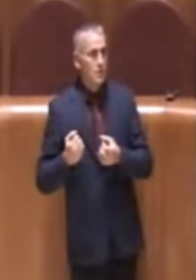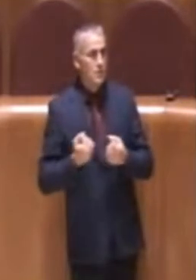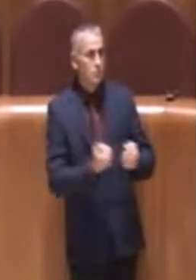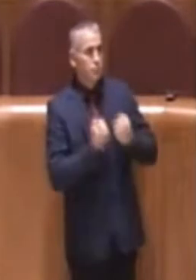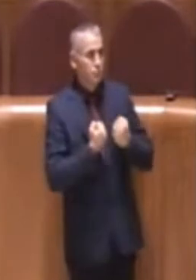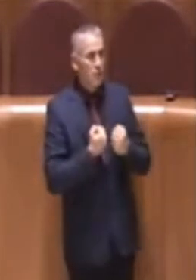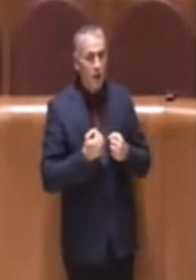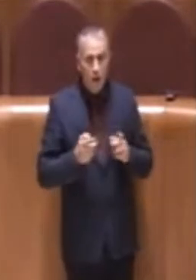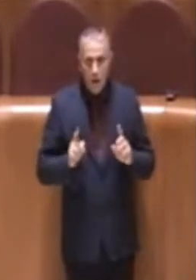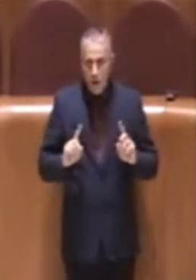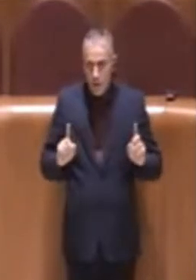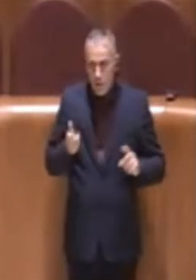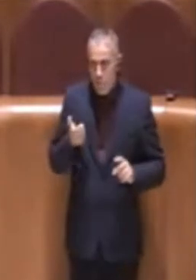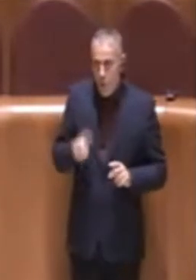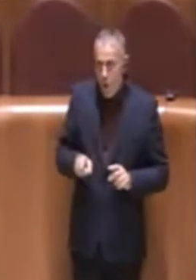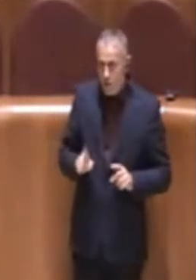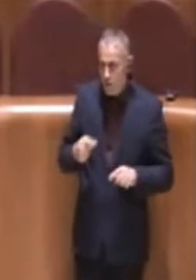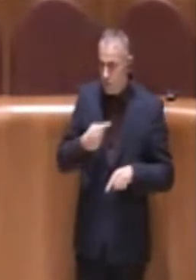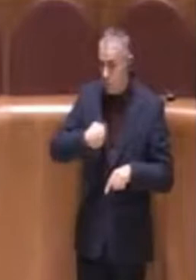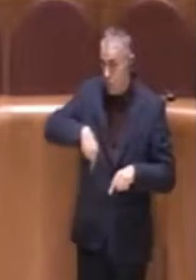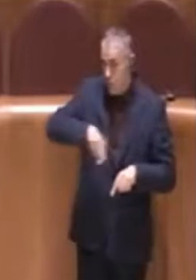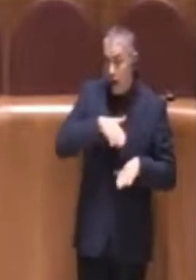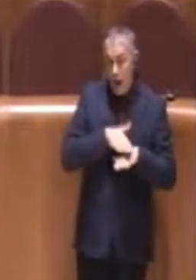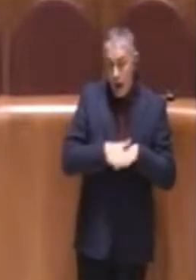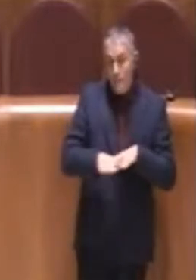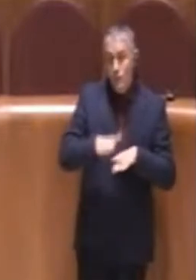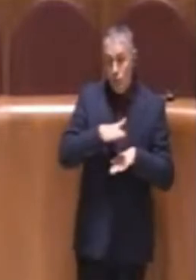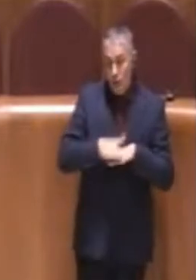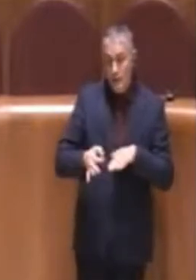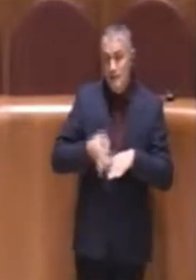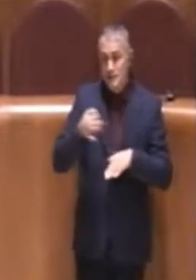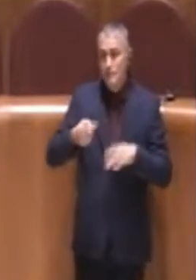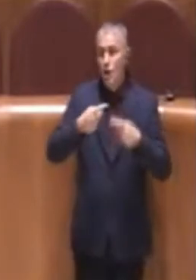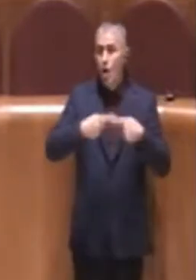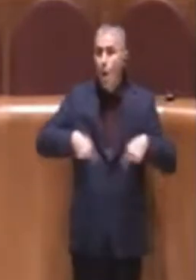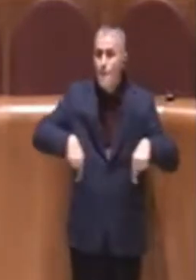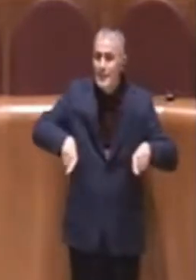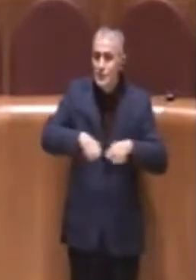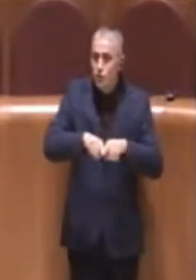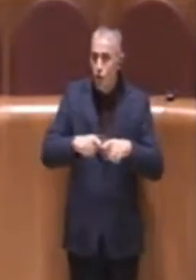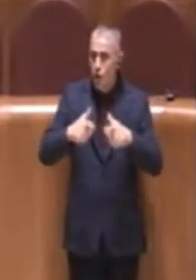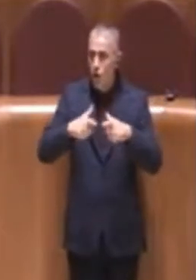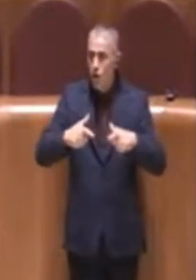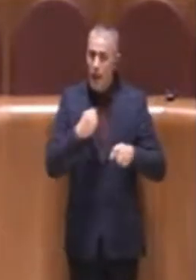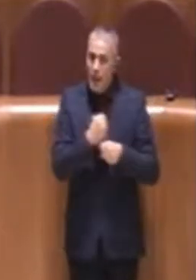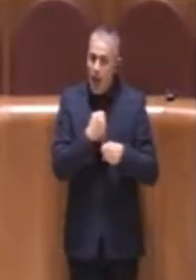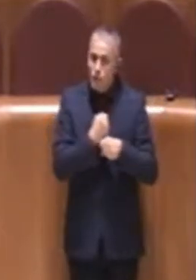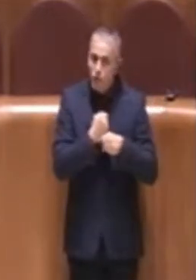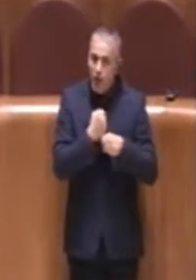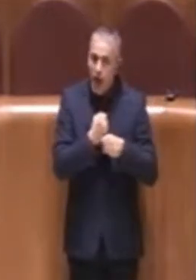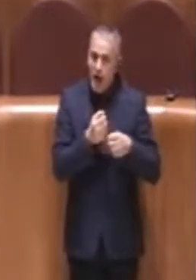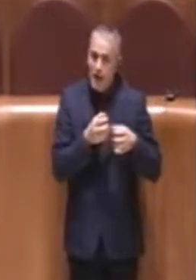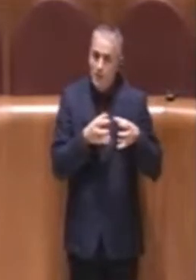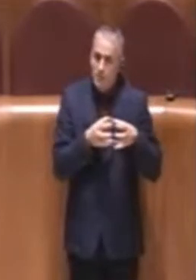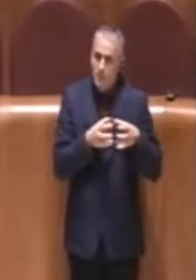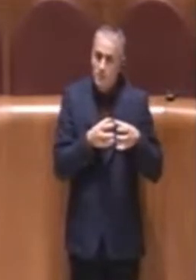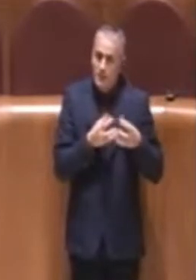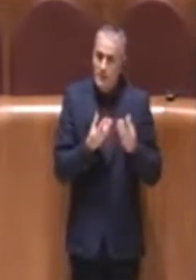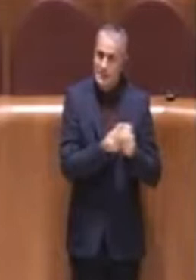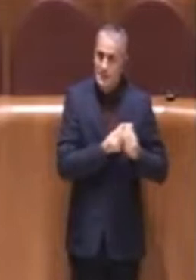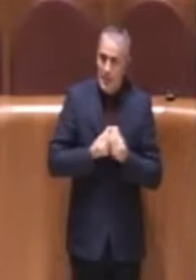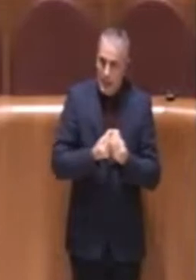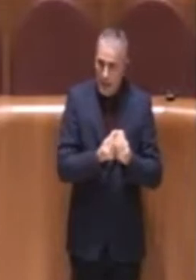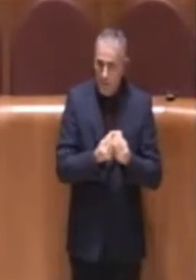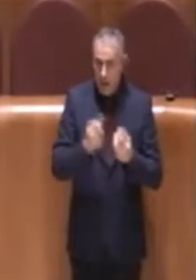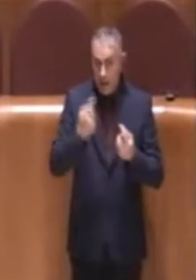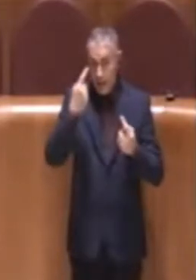questo perché noi siamo abituati come spesso accade in commissione urbanistica a lavorare tutti insieme quindi nelle idee che